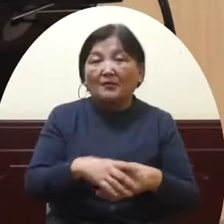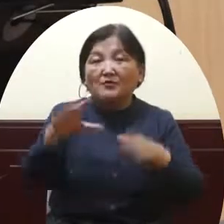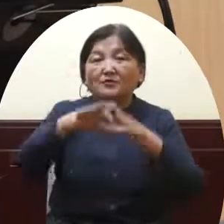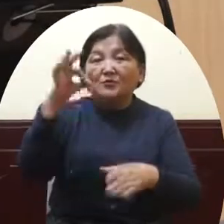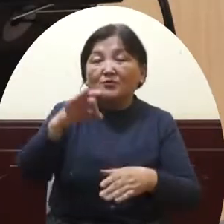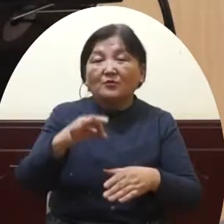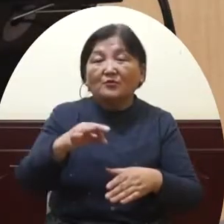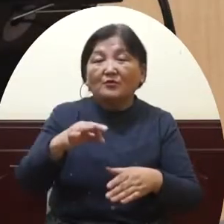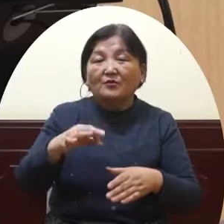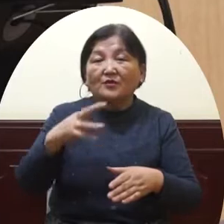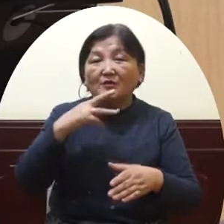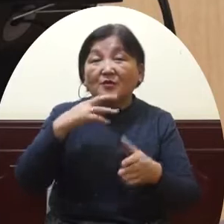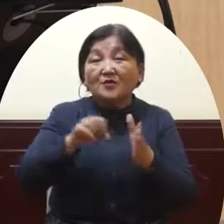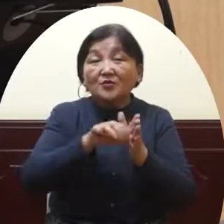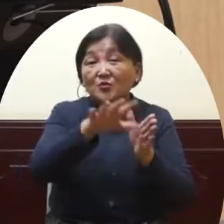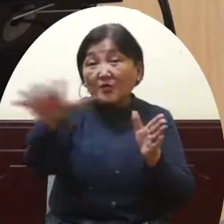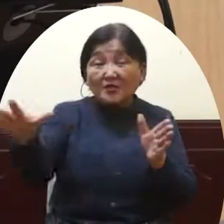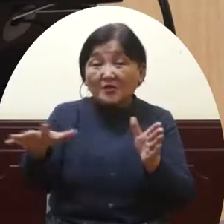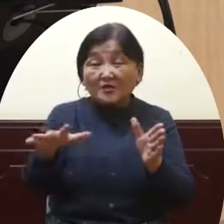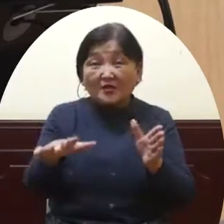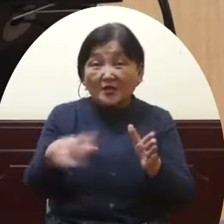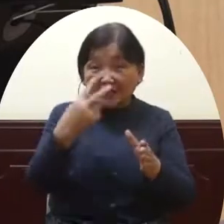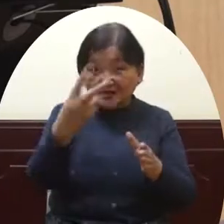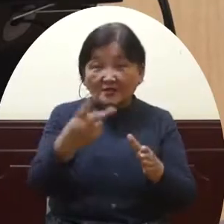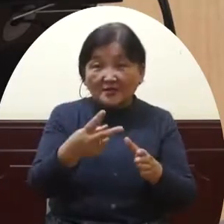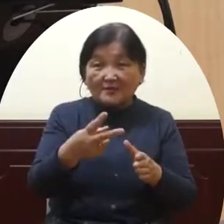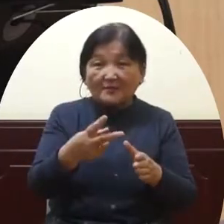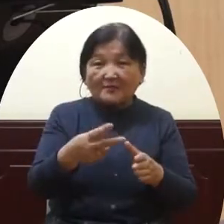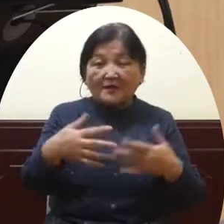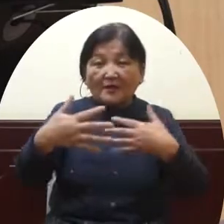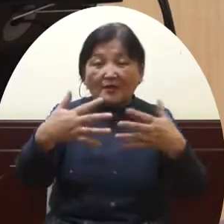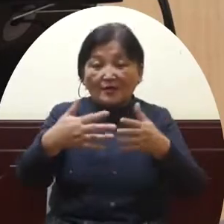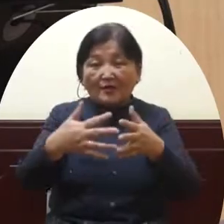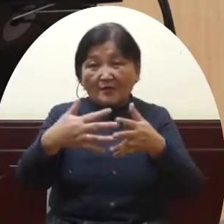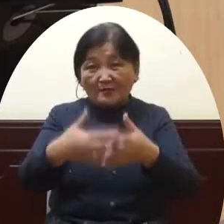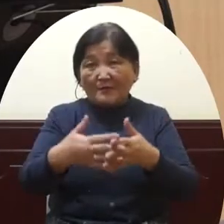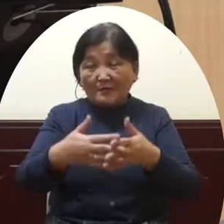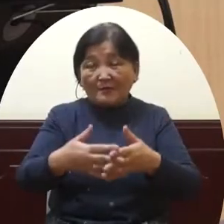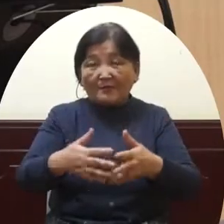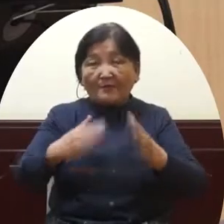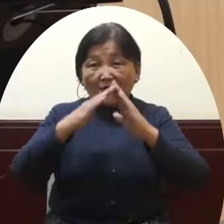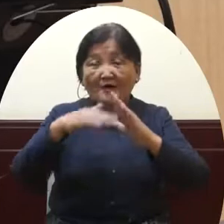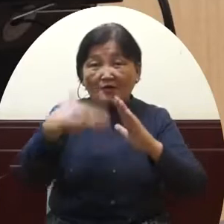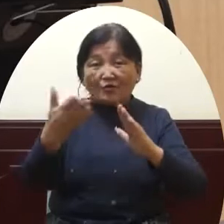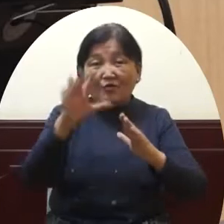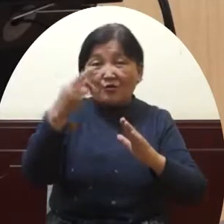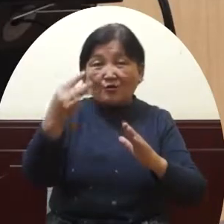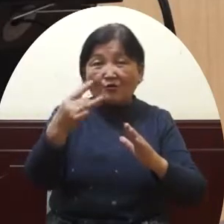сонгуулийн сорилцлогын хэдийн эхэлсэн харж байгаа бах. Үр тэгэл нь байр амл нь 12 сарын 1-ний өдөр үр